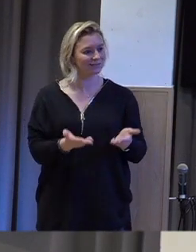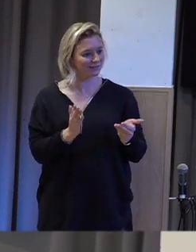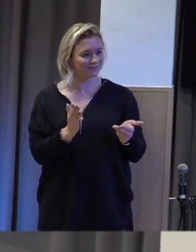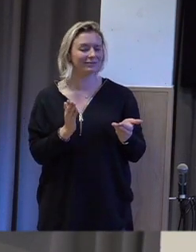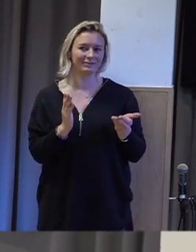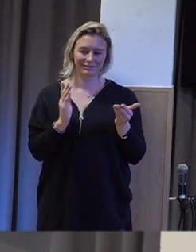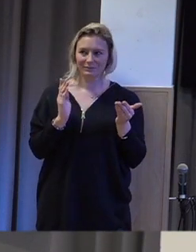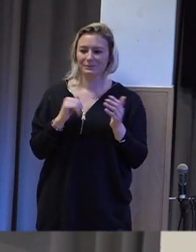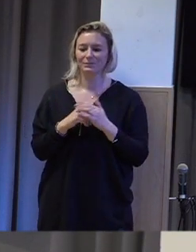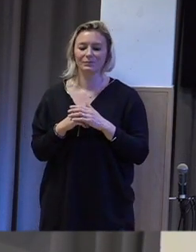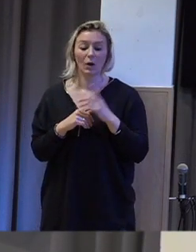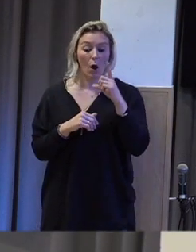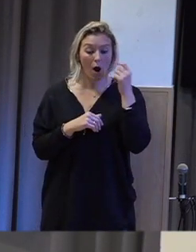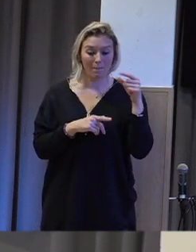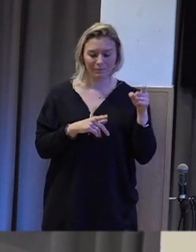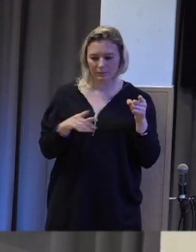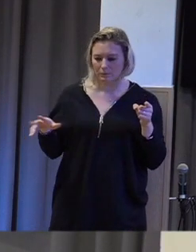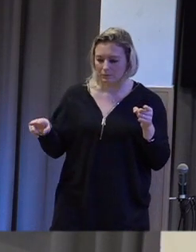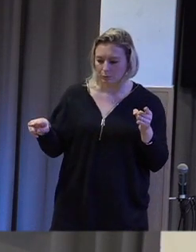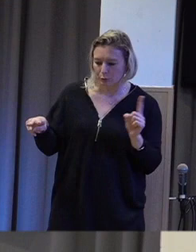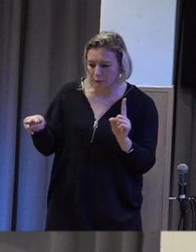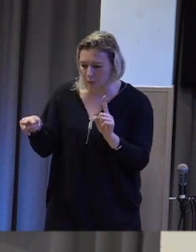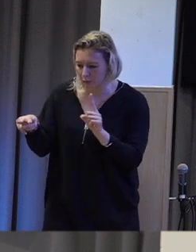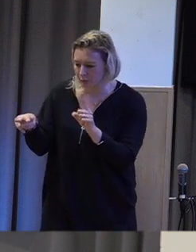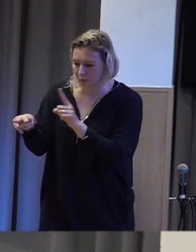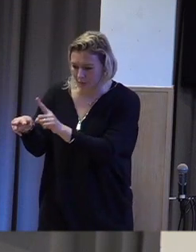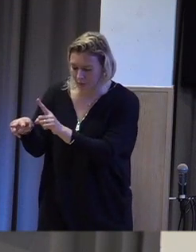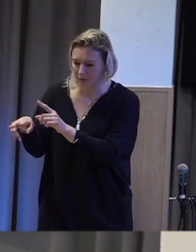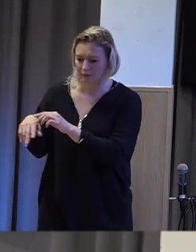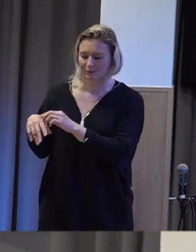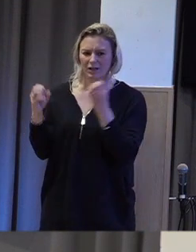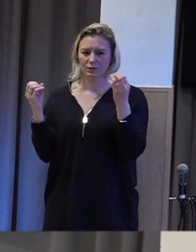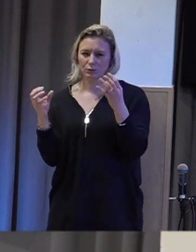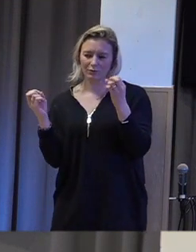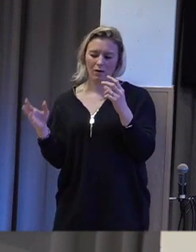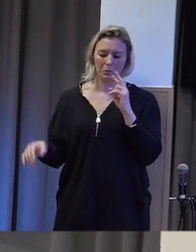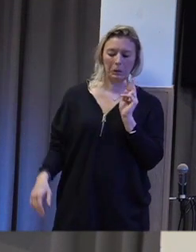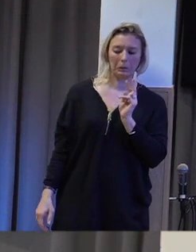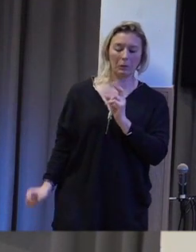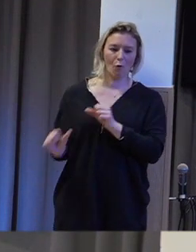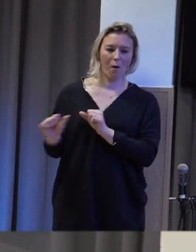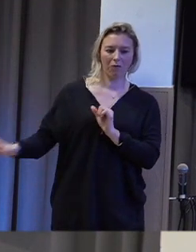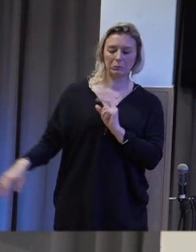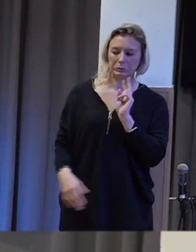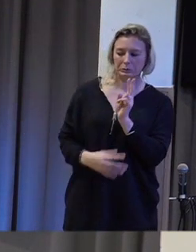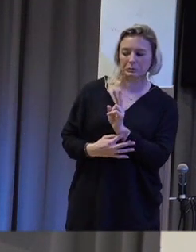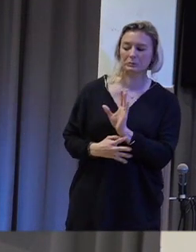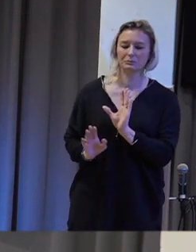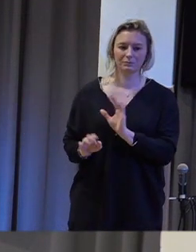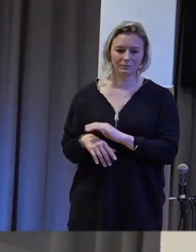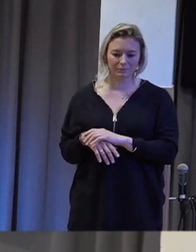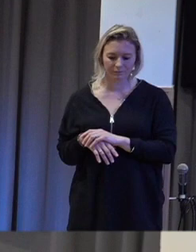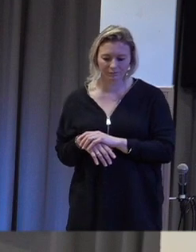Il s'approcha. Nous avons tendance à regarder de loin les misères des autres, à les